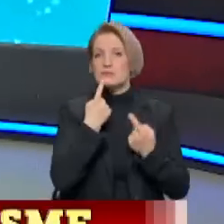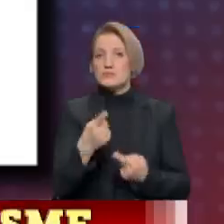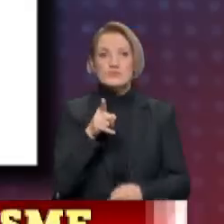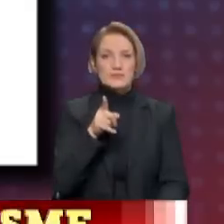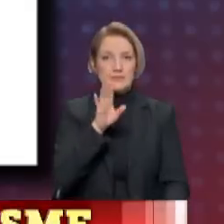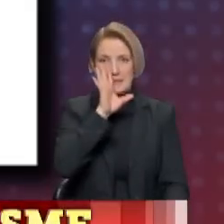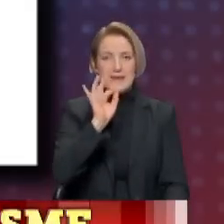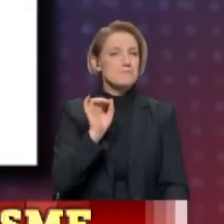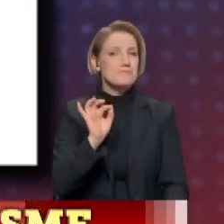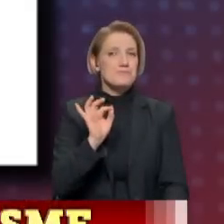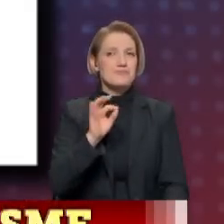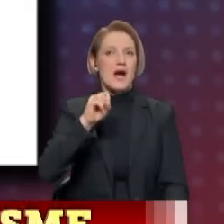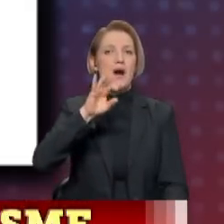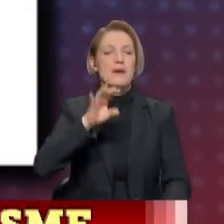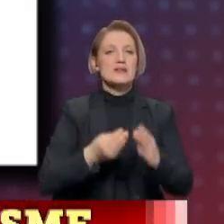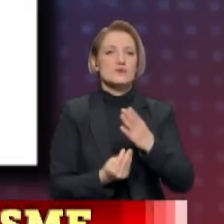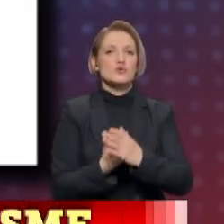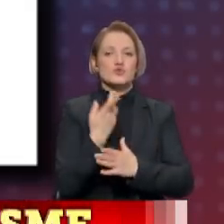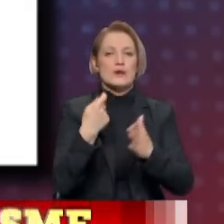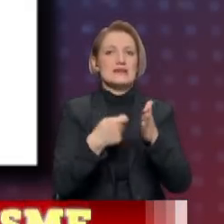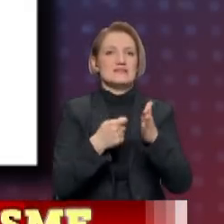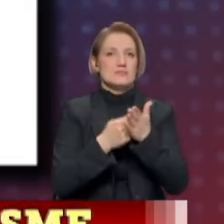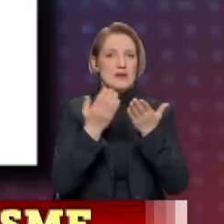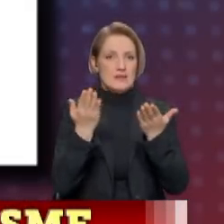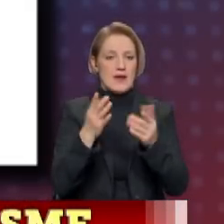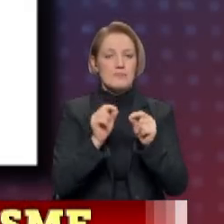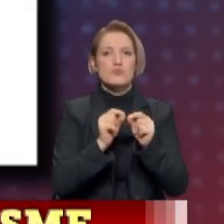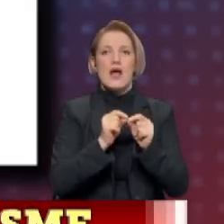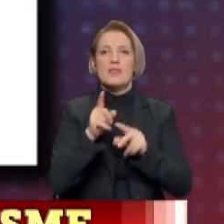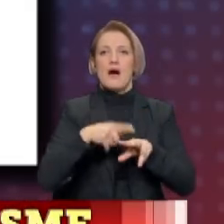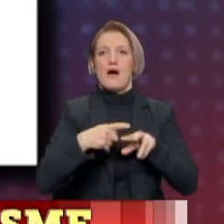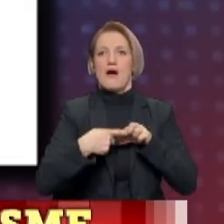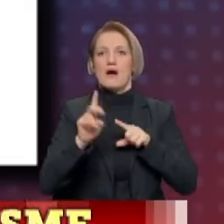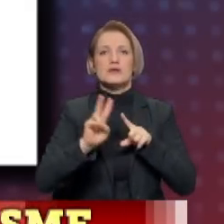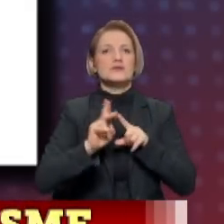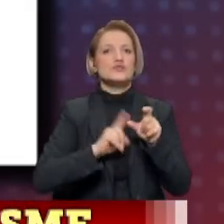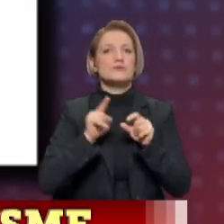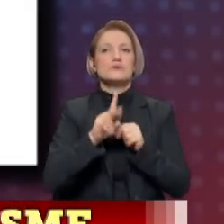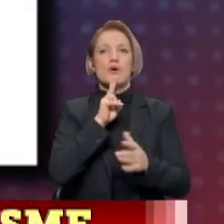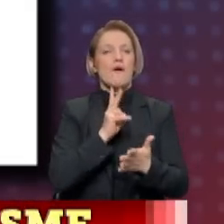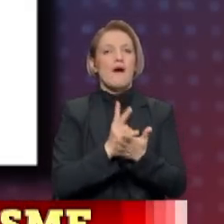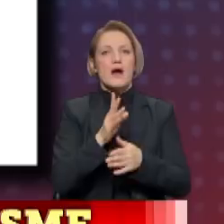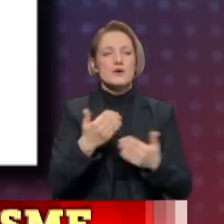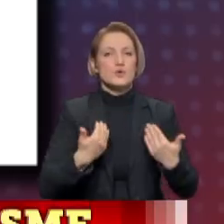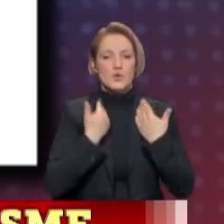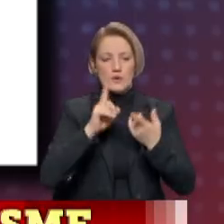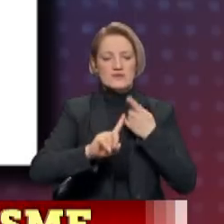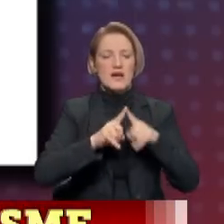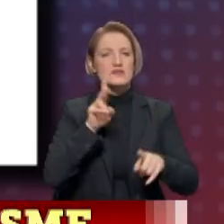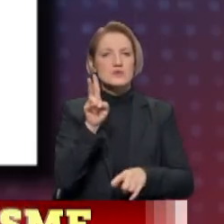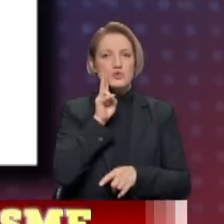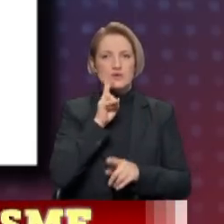kişi AK Parti'nin kurucu isimlerinden Bülent Arınç. Bu kararın hukuki ve siyasi